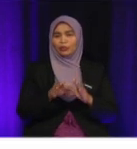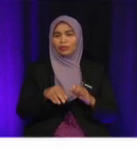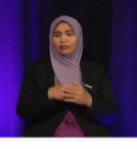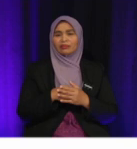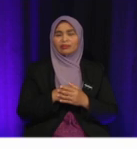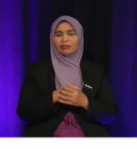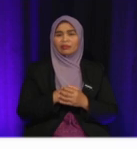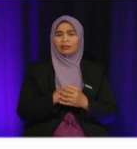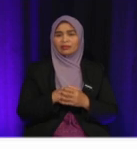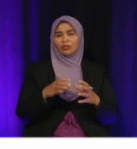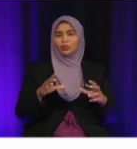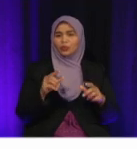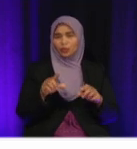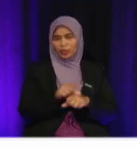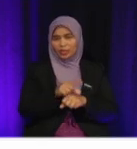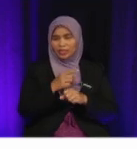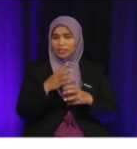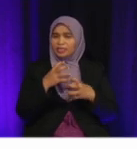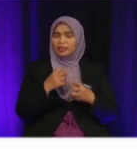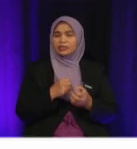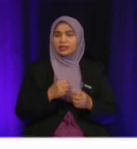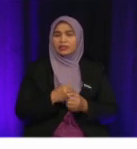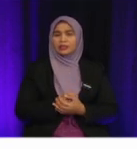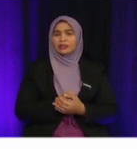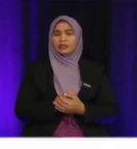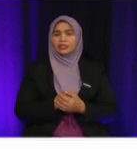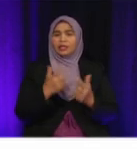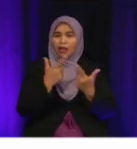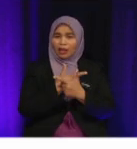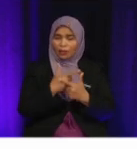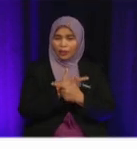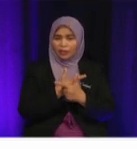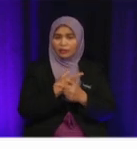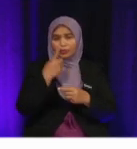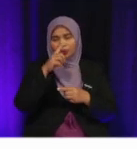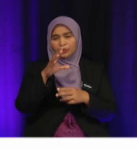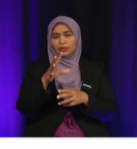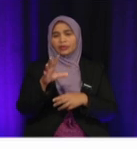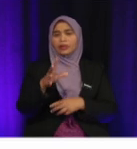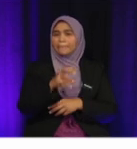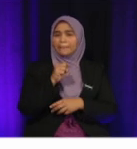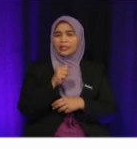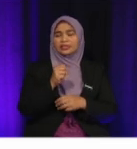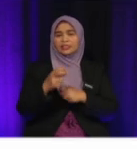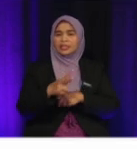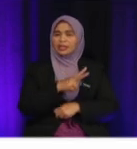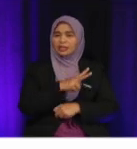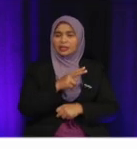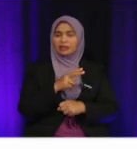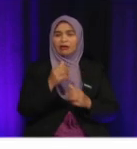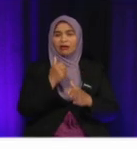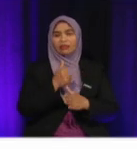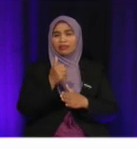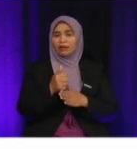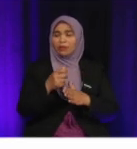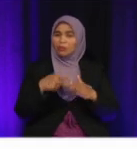Atau dia kata bukan duit, bukan nyawa, kan? Okey, melakukan serangan dengan menggunakan kekerasan untuk merampas harta. Atau membunuh